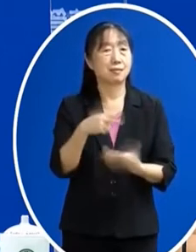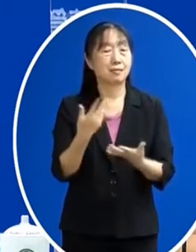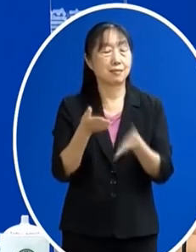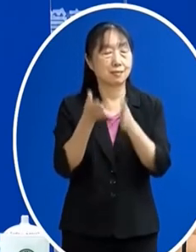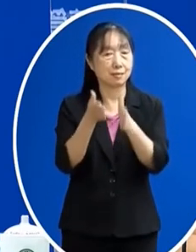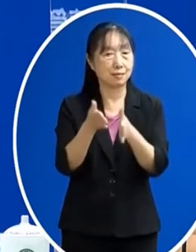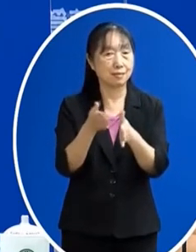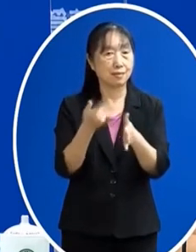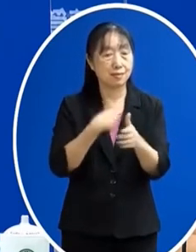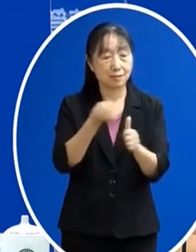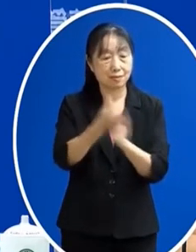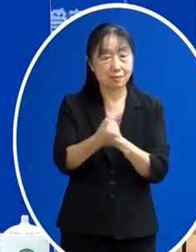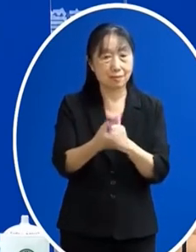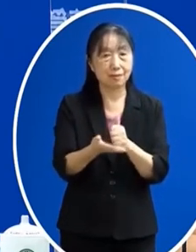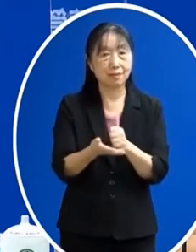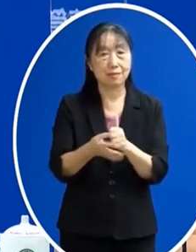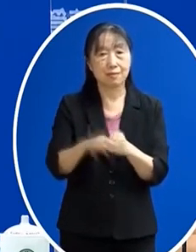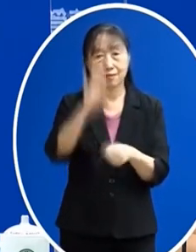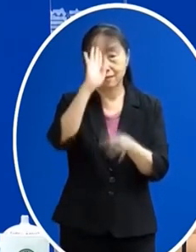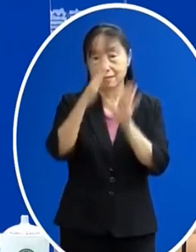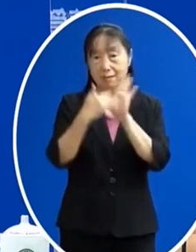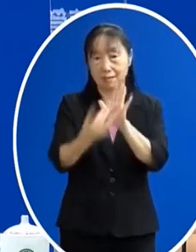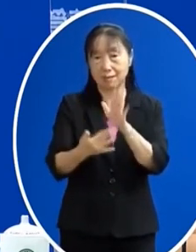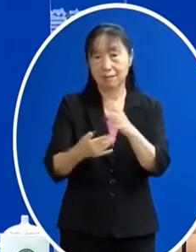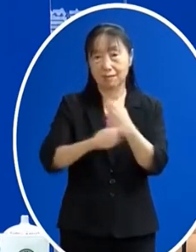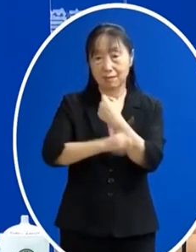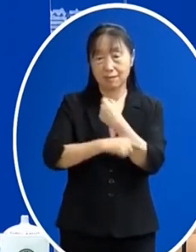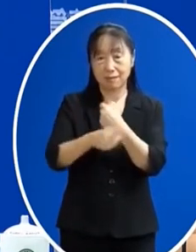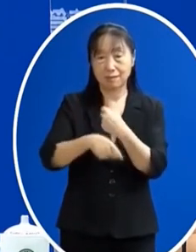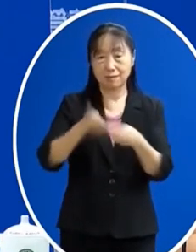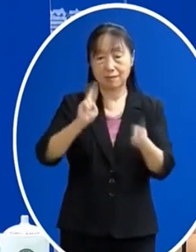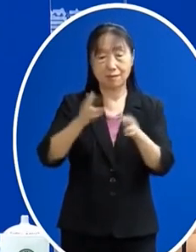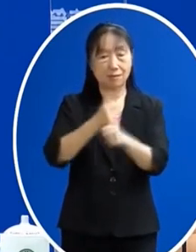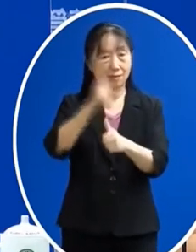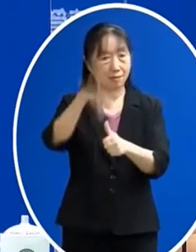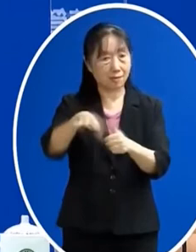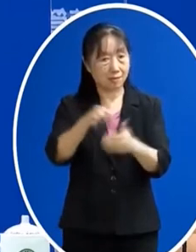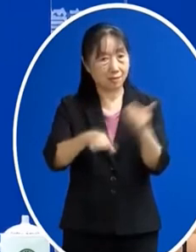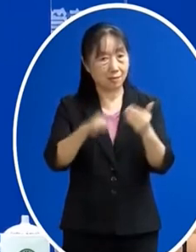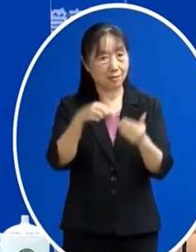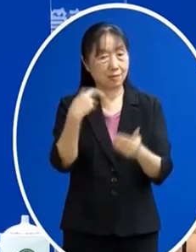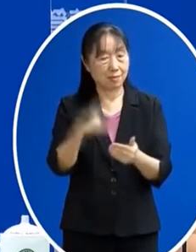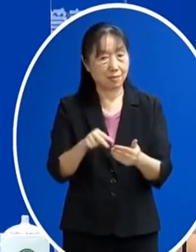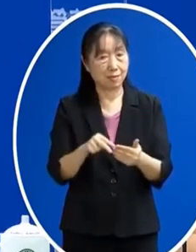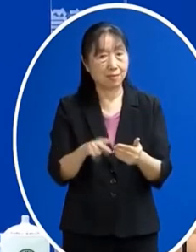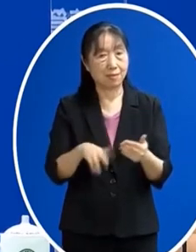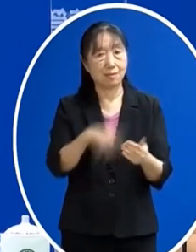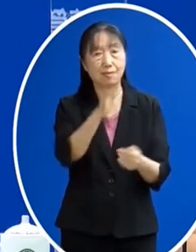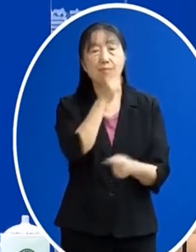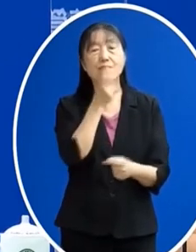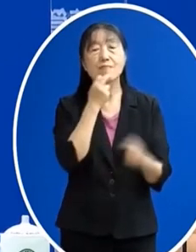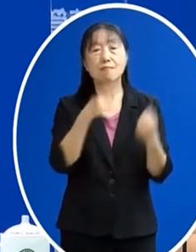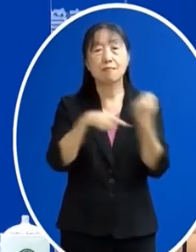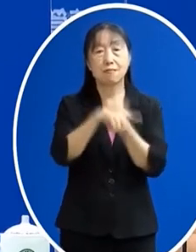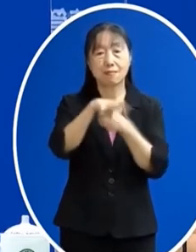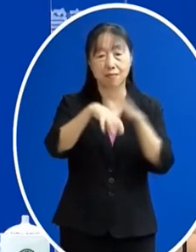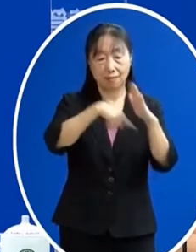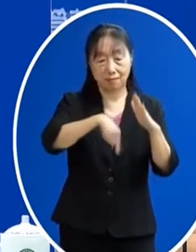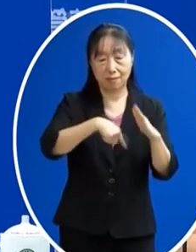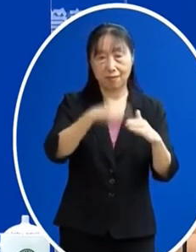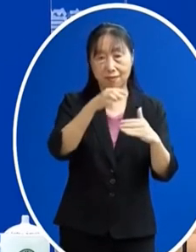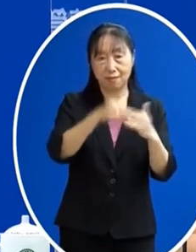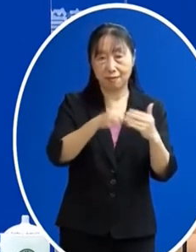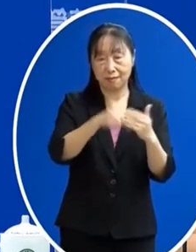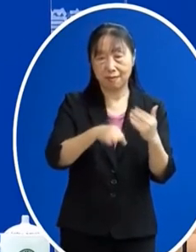整个传染病防治法里面指挥中心的相关规定及院里面已经有的各